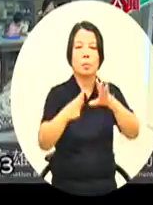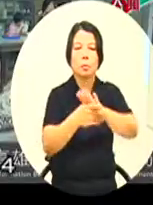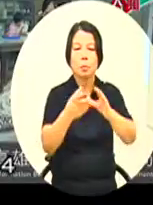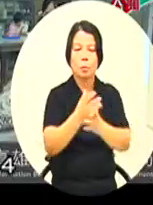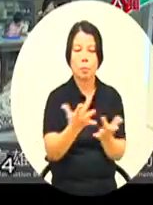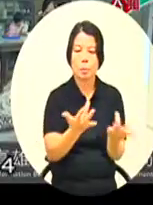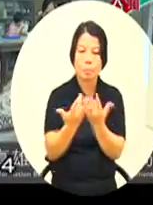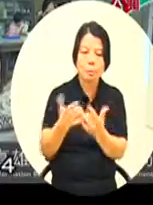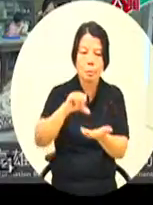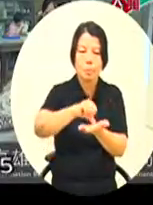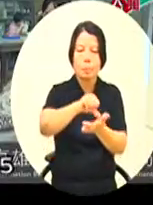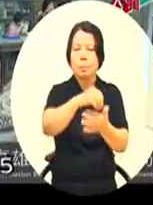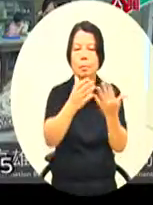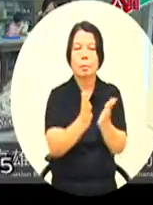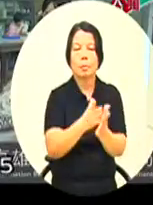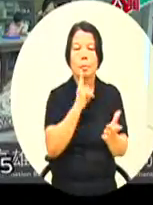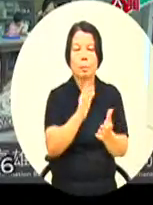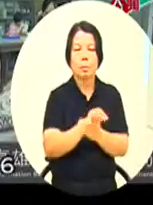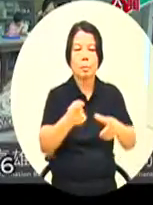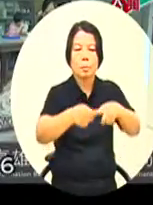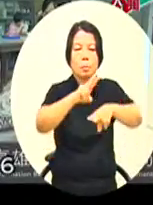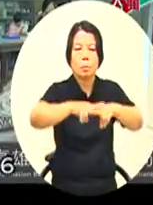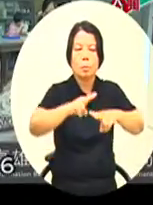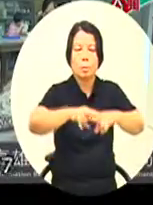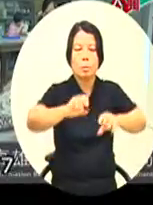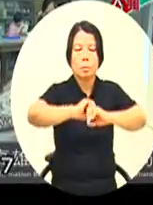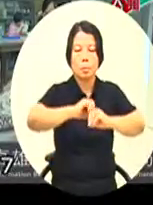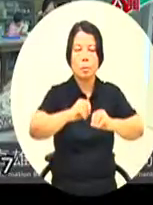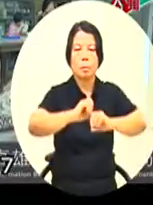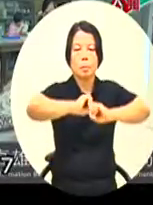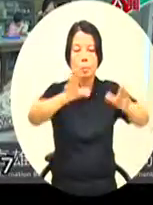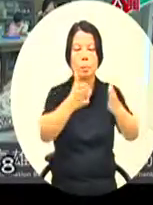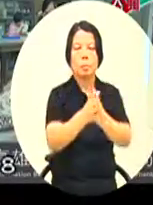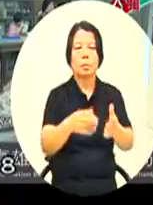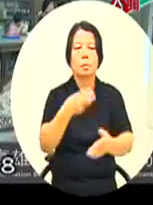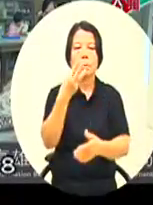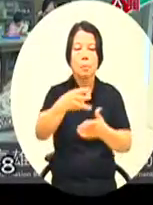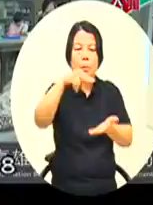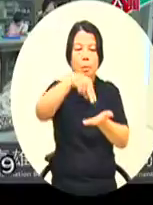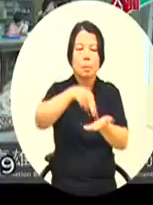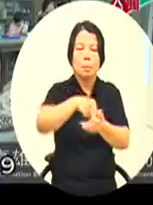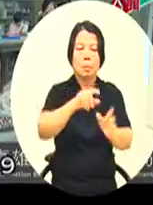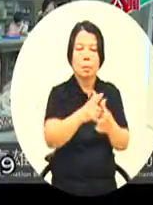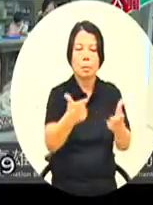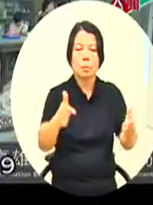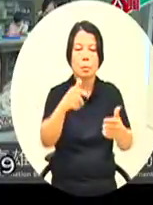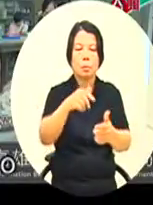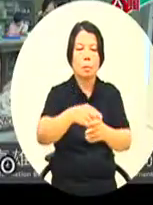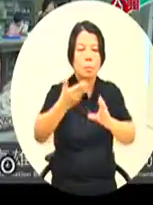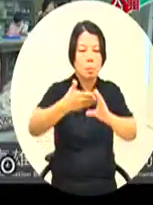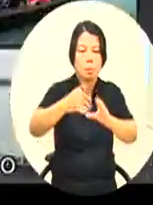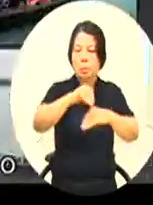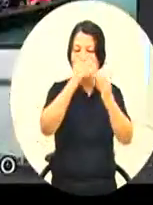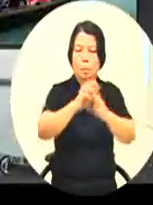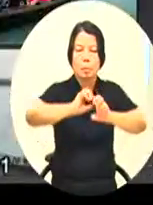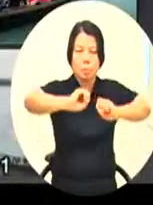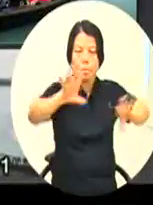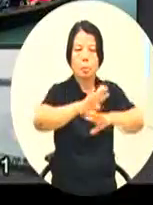行销。那它不只是在我们公用频道播出，它也会在三立都会台、综合台等等的频道来播出。下一